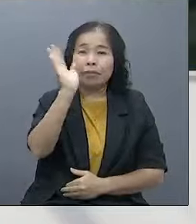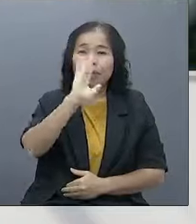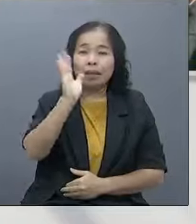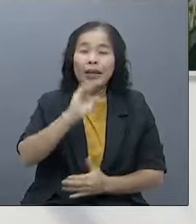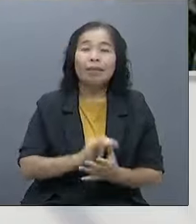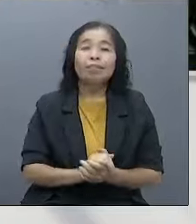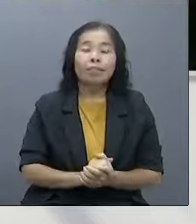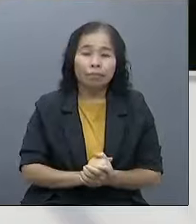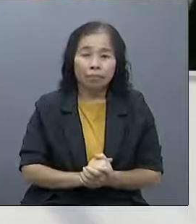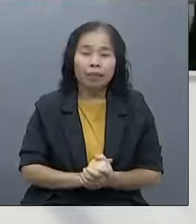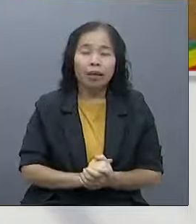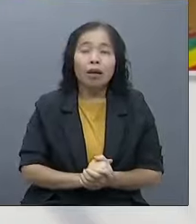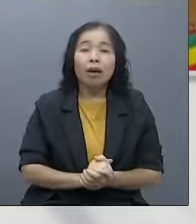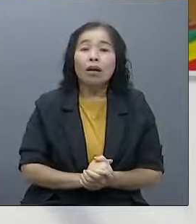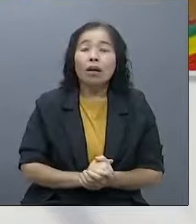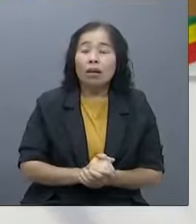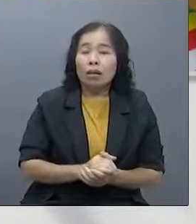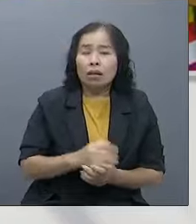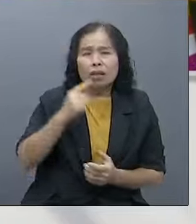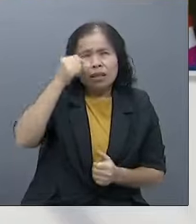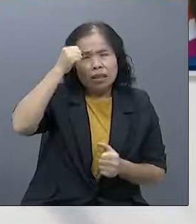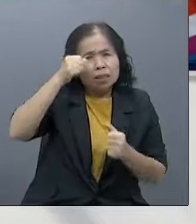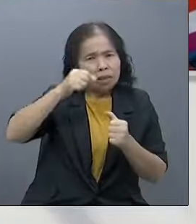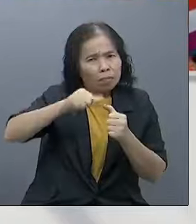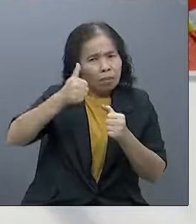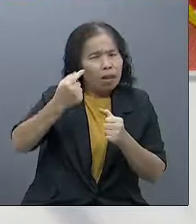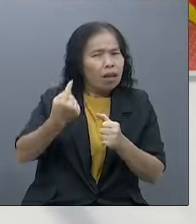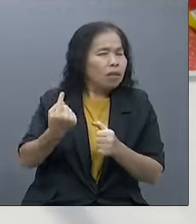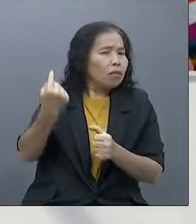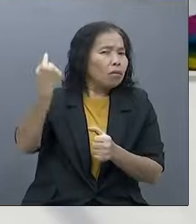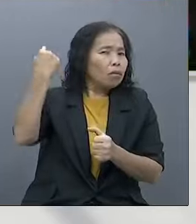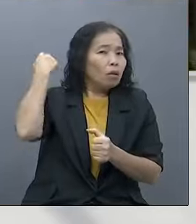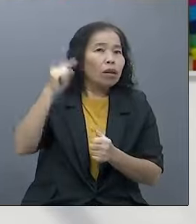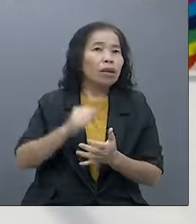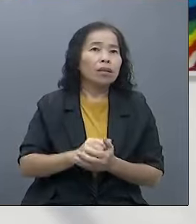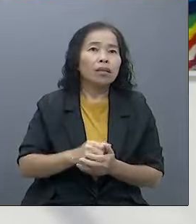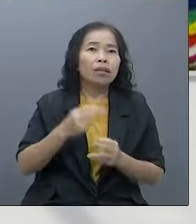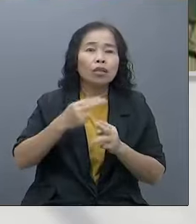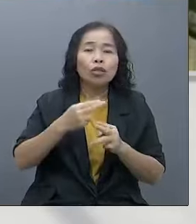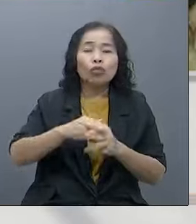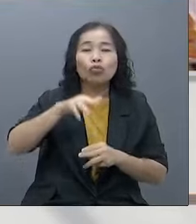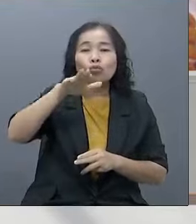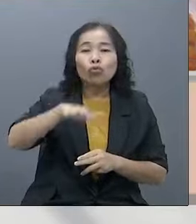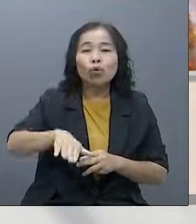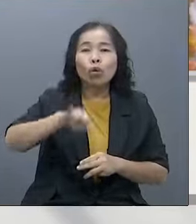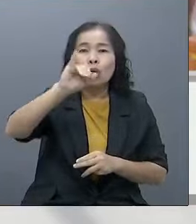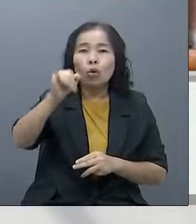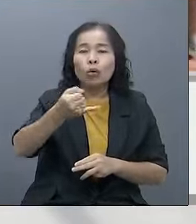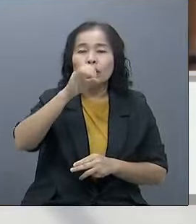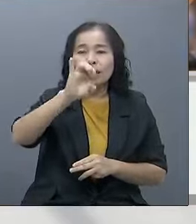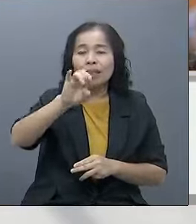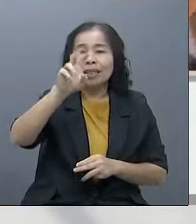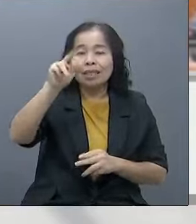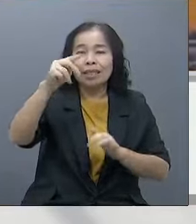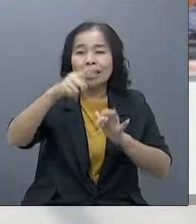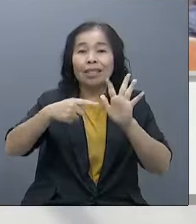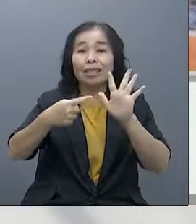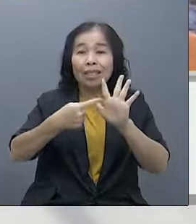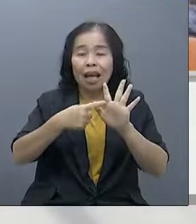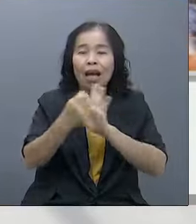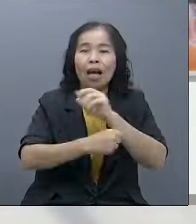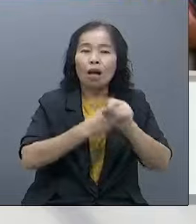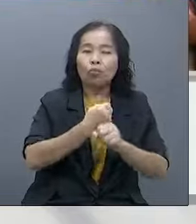ค่ะอย่างเหตุการณ์ที่คุณผู้ชมอาจจะยังพอนึกย้อนจำได้ก็คือน้องจีน่าวัย2ขวบเหมือนกันค่ะน้องหายไปจากบ้าน